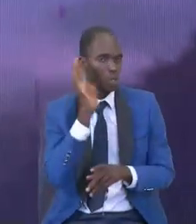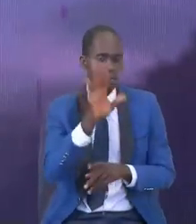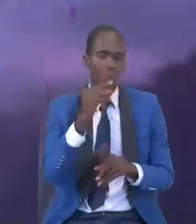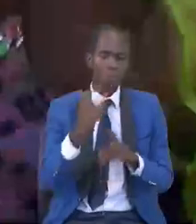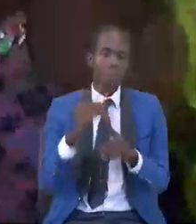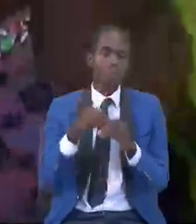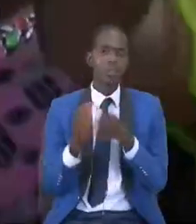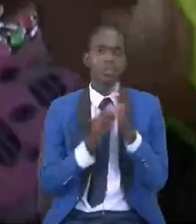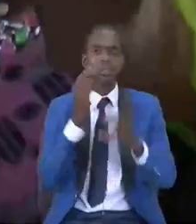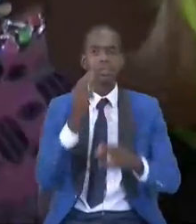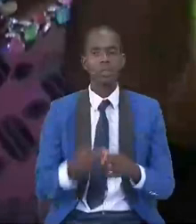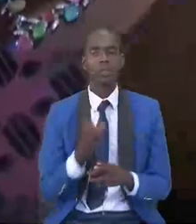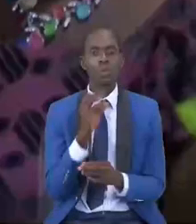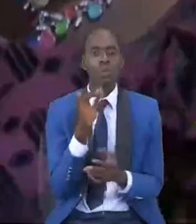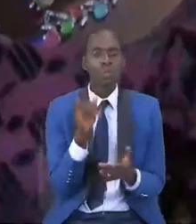nom de Jésus.